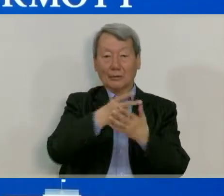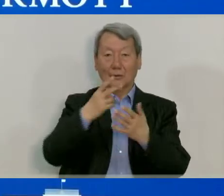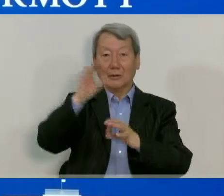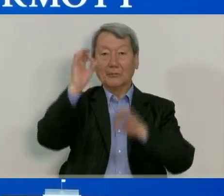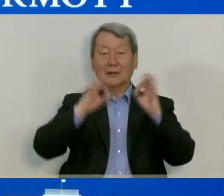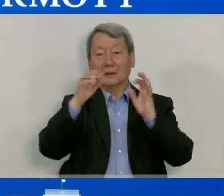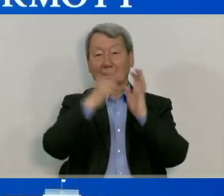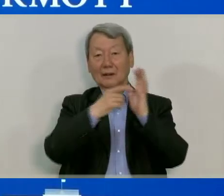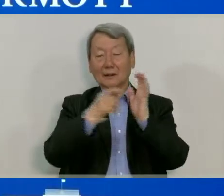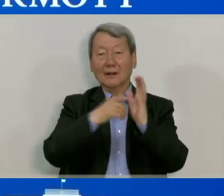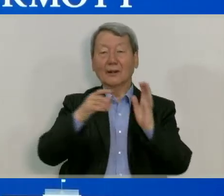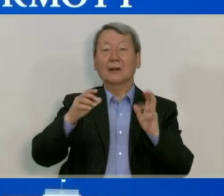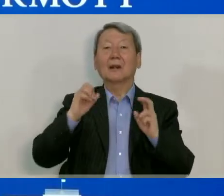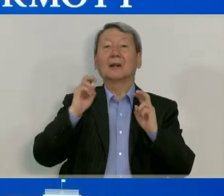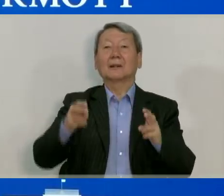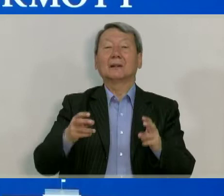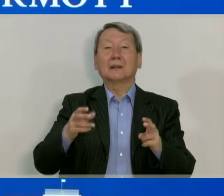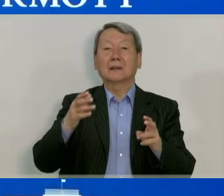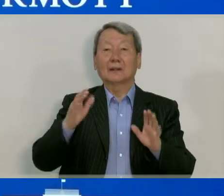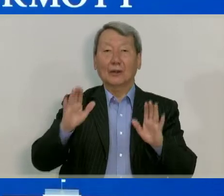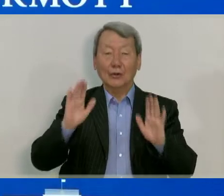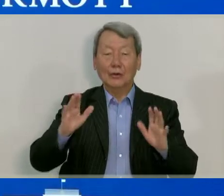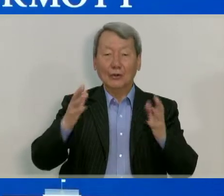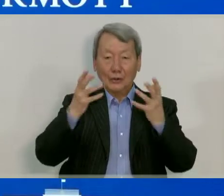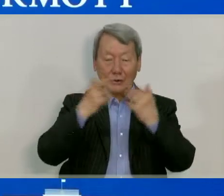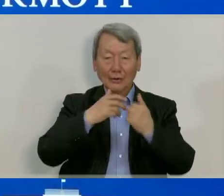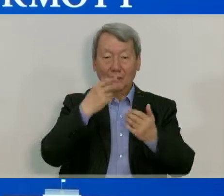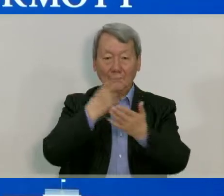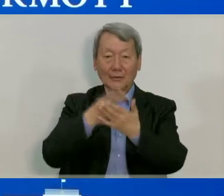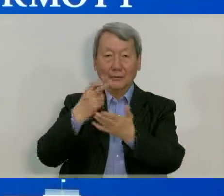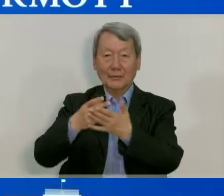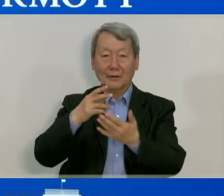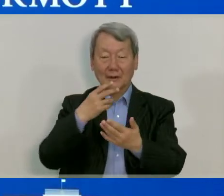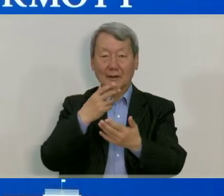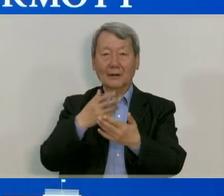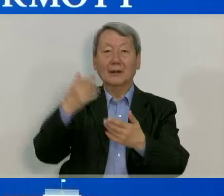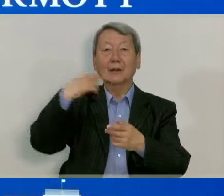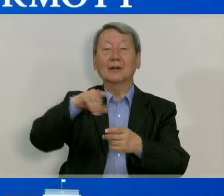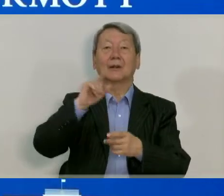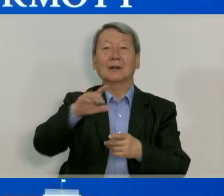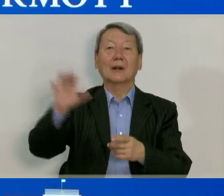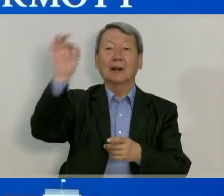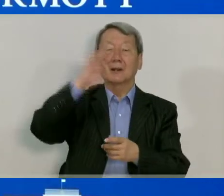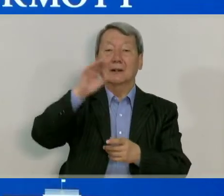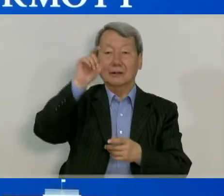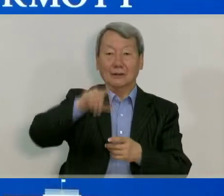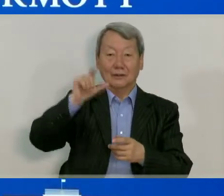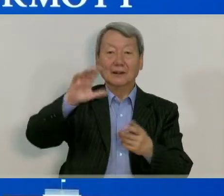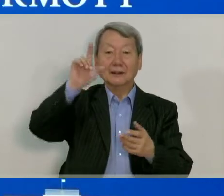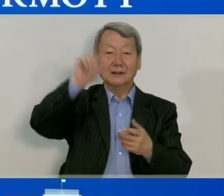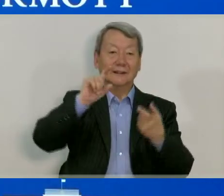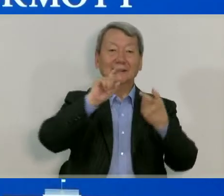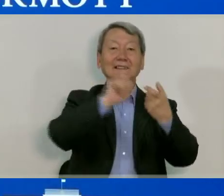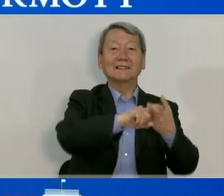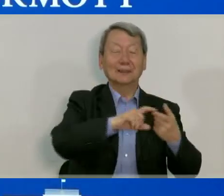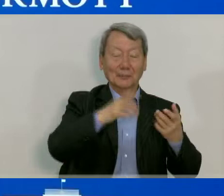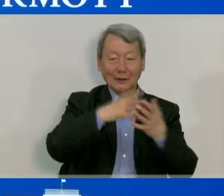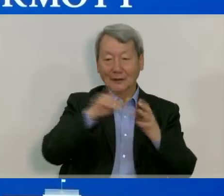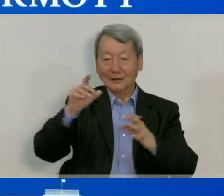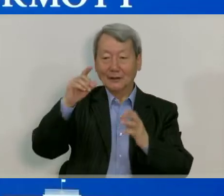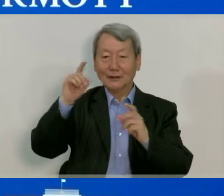көрсөткүчтөр. Бул жанакындай атайын көрсөткүчтөр бар. Ошол жерде жана элдин санына карата